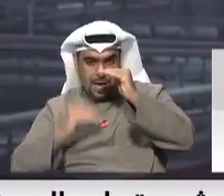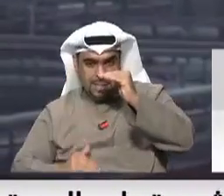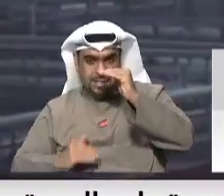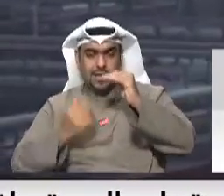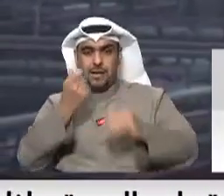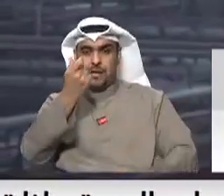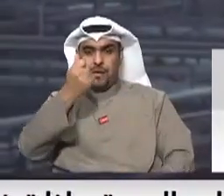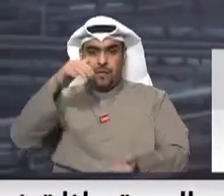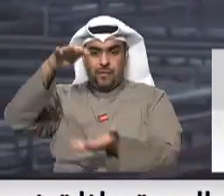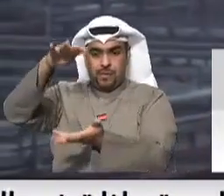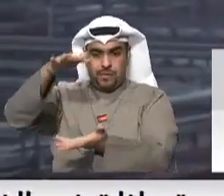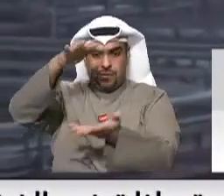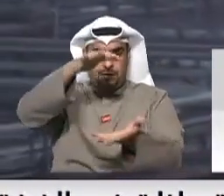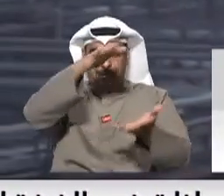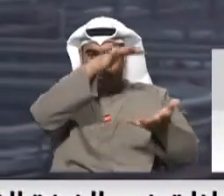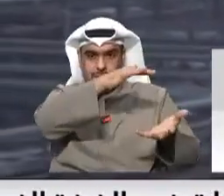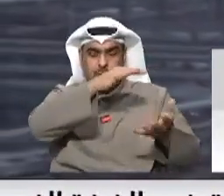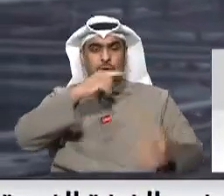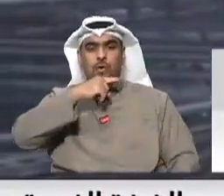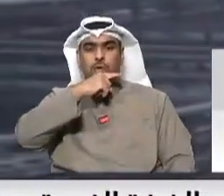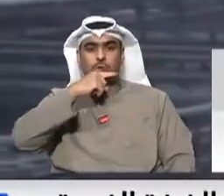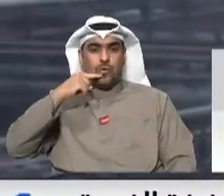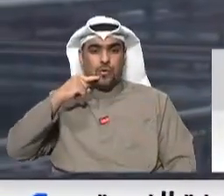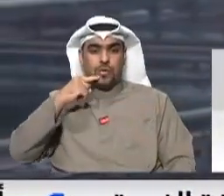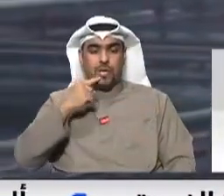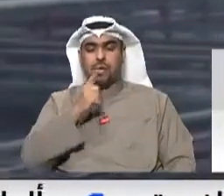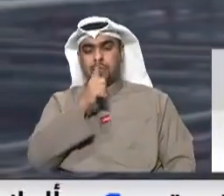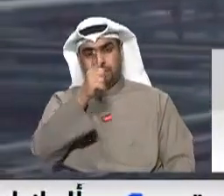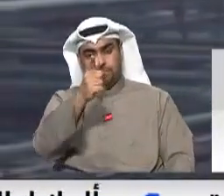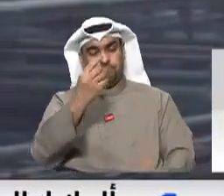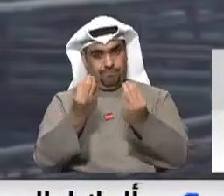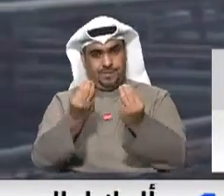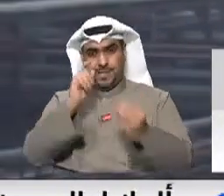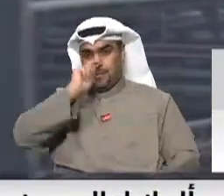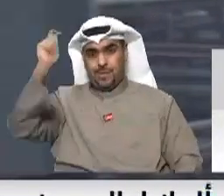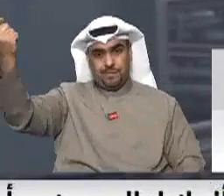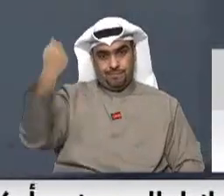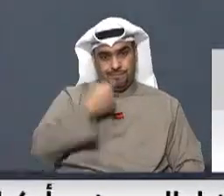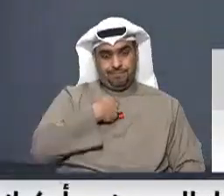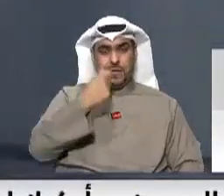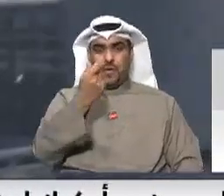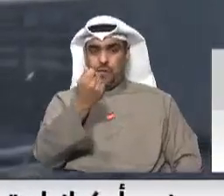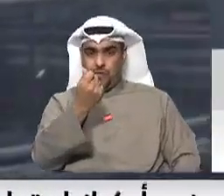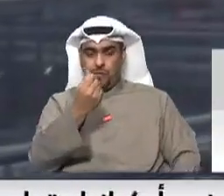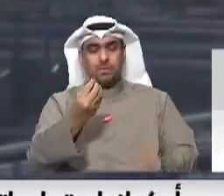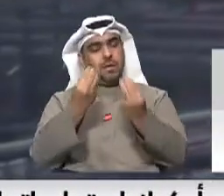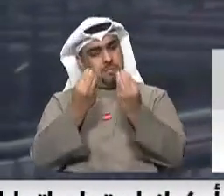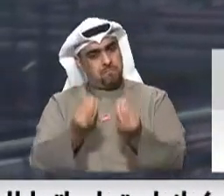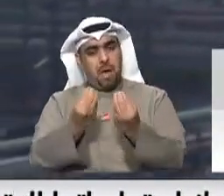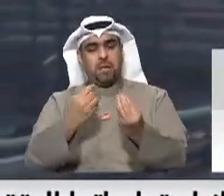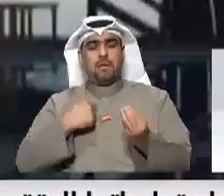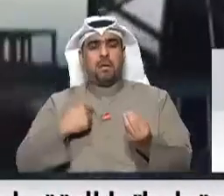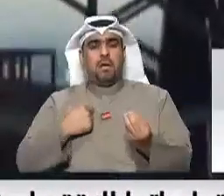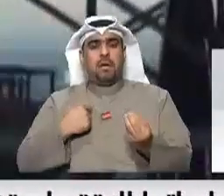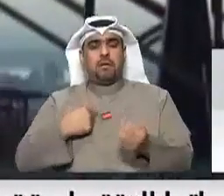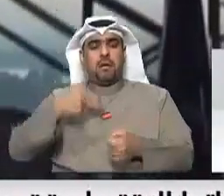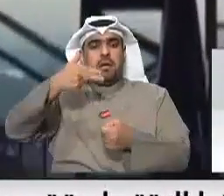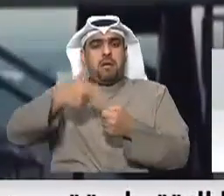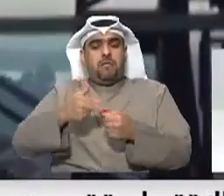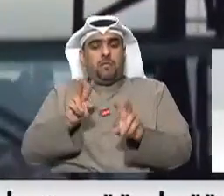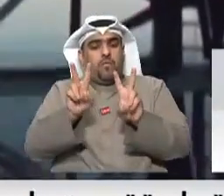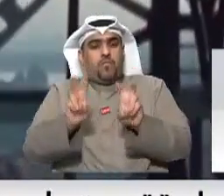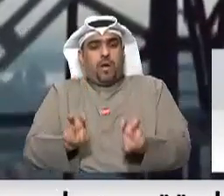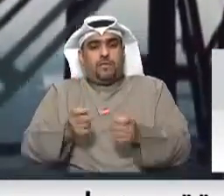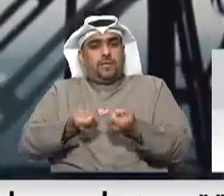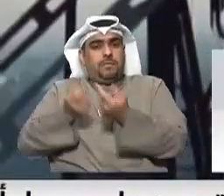ان يلتف على العقوبات اثبتت امريكا ان هناك شوط اخر وربما اشواطا اضافيه حتى يطلق الحكم صافره النهايه